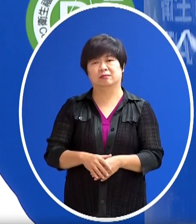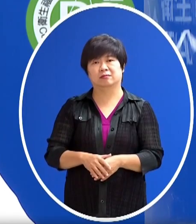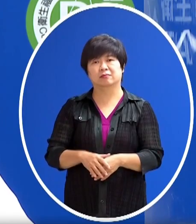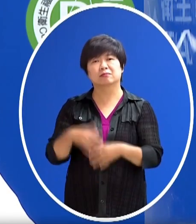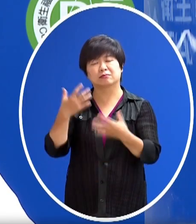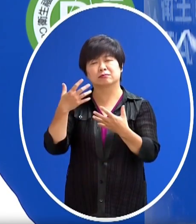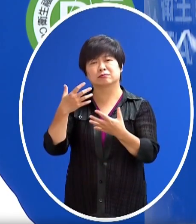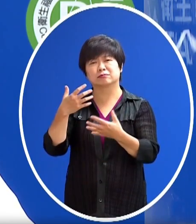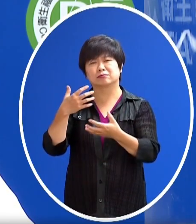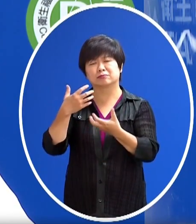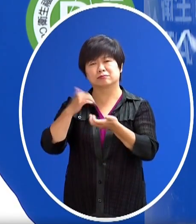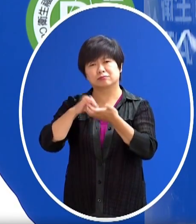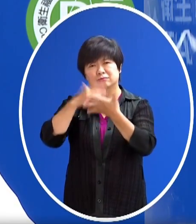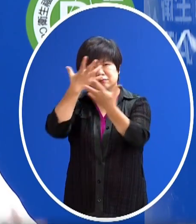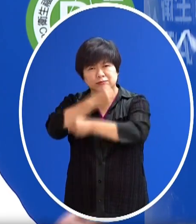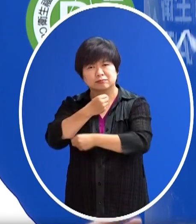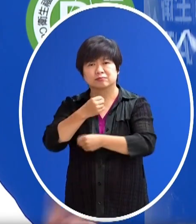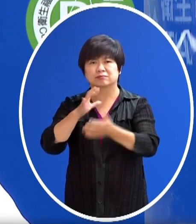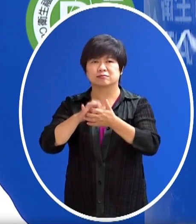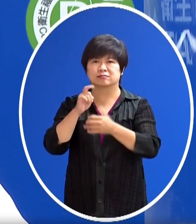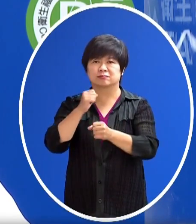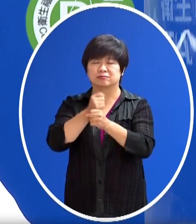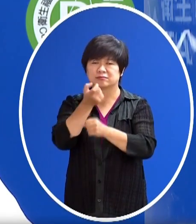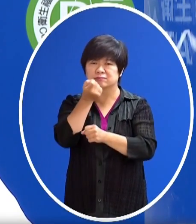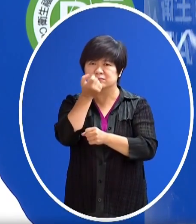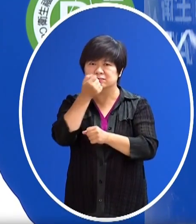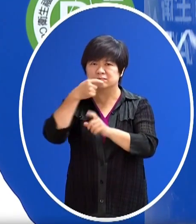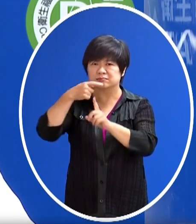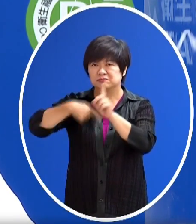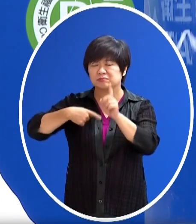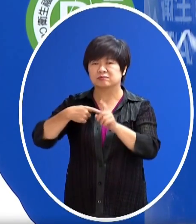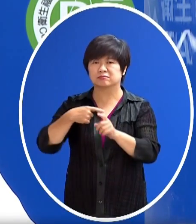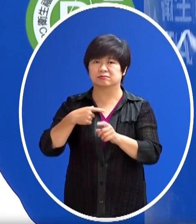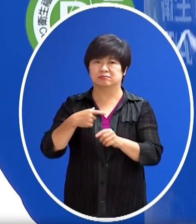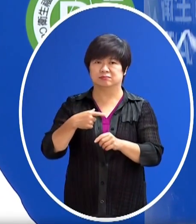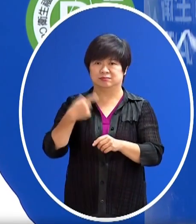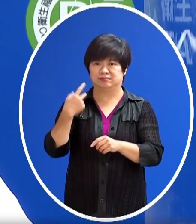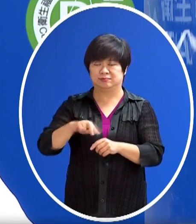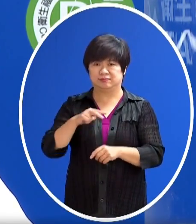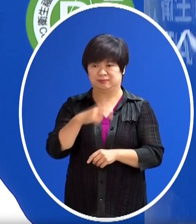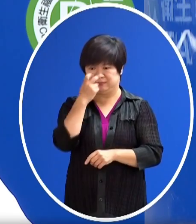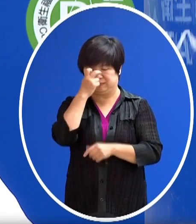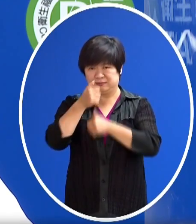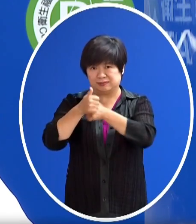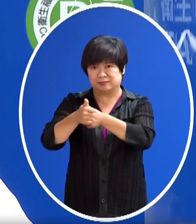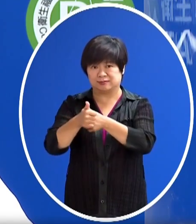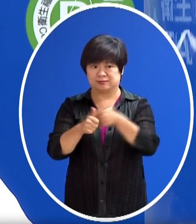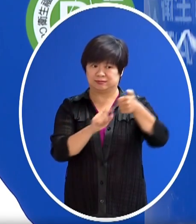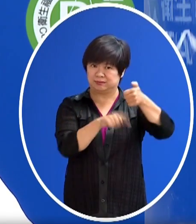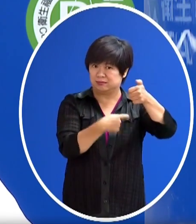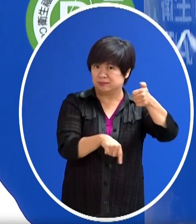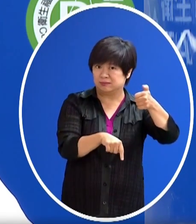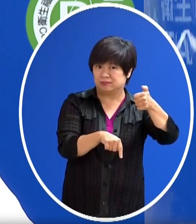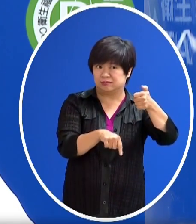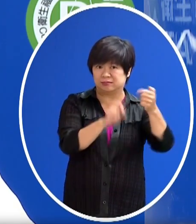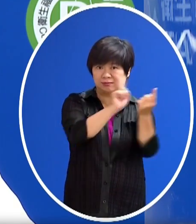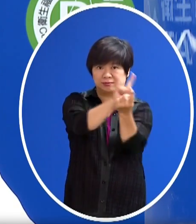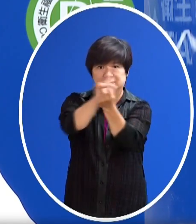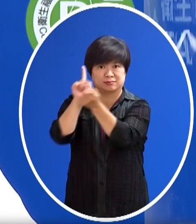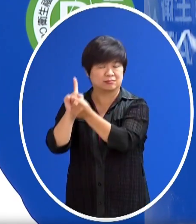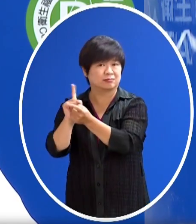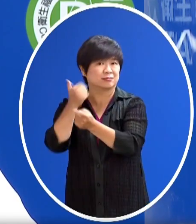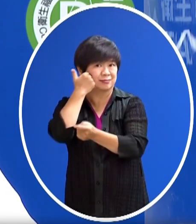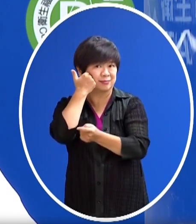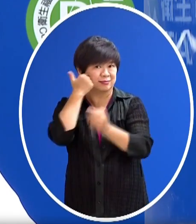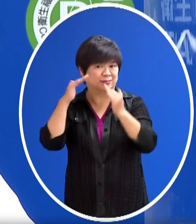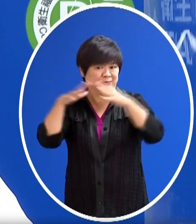稍微少一点不一定，好，可是平均每一个他大概也要再去筛了这50个人接触者。